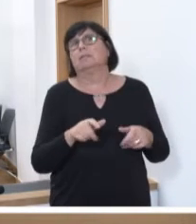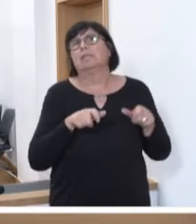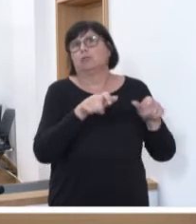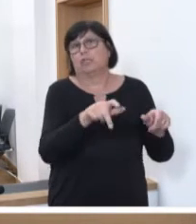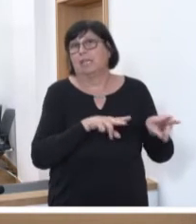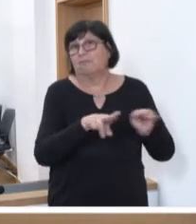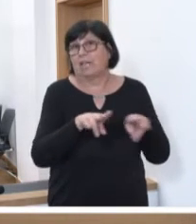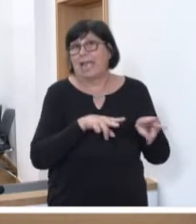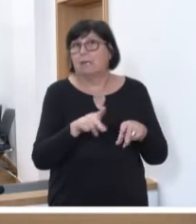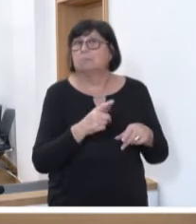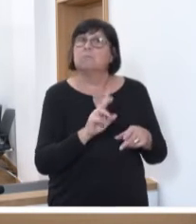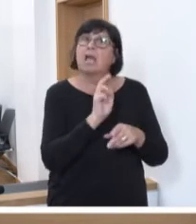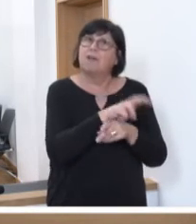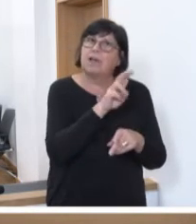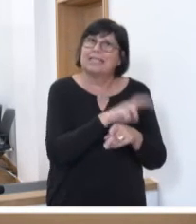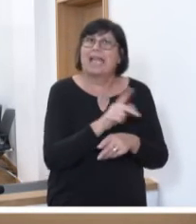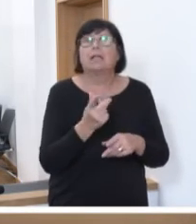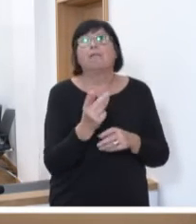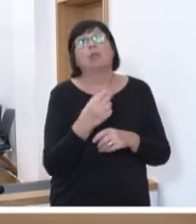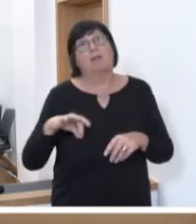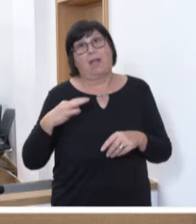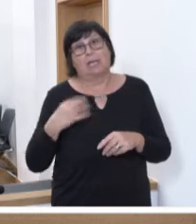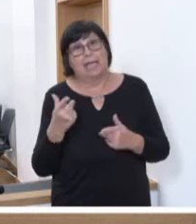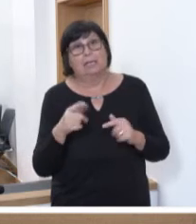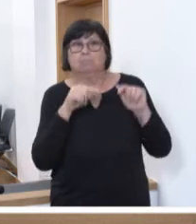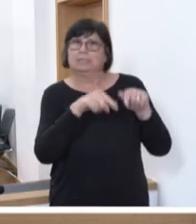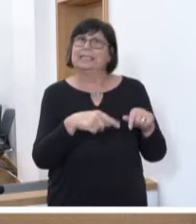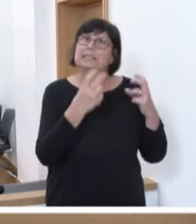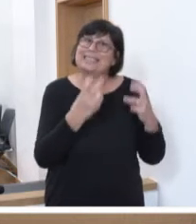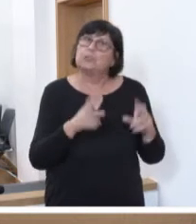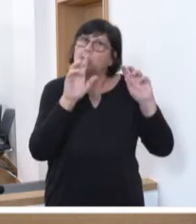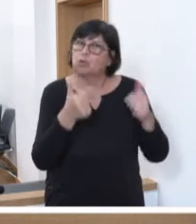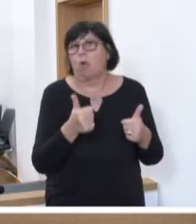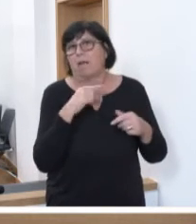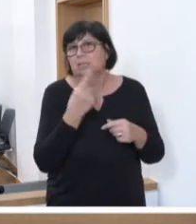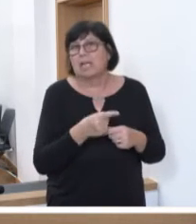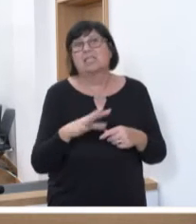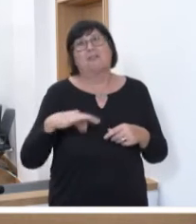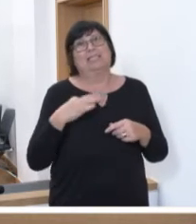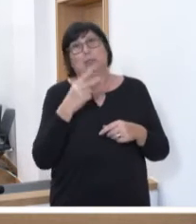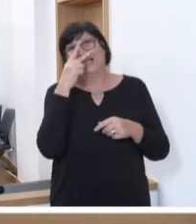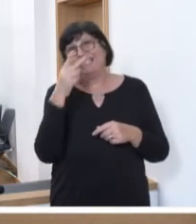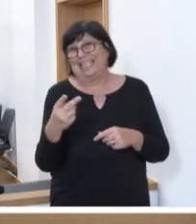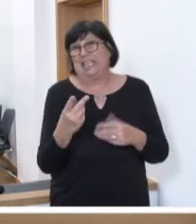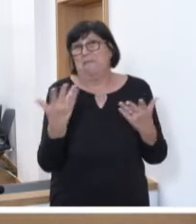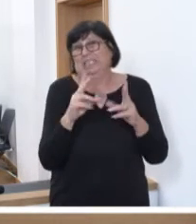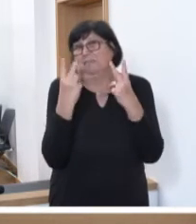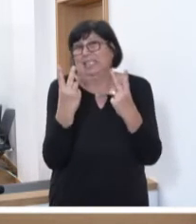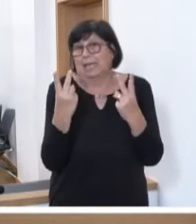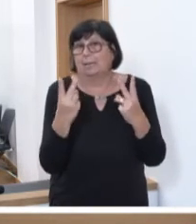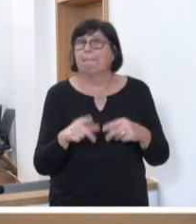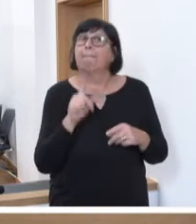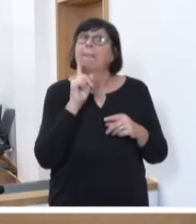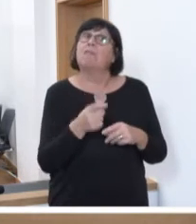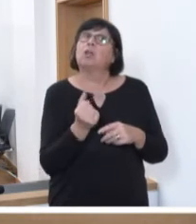Die Vertreterin des Regionalrates der Region Grand Est hat in dieser Sitzung nochmals klar die Prioritäten aus französischer Sicht dargelegt. Seitens der